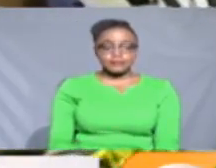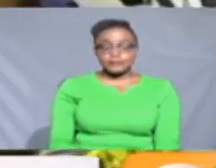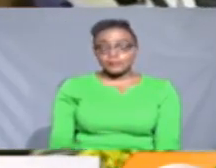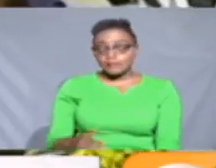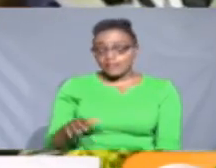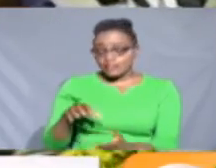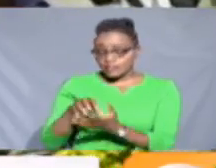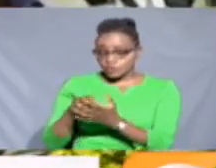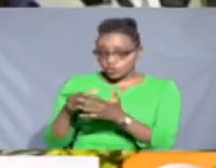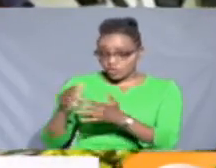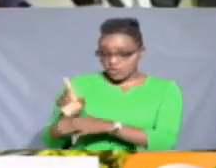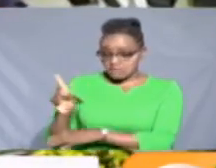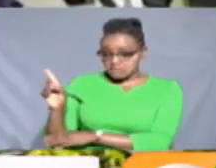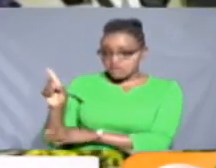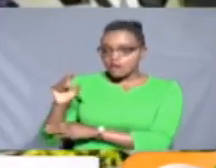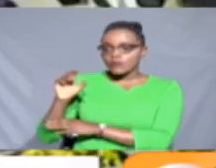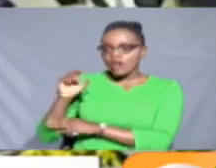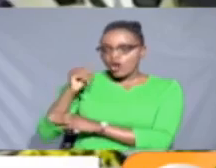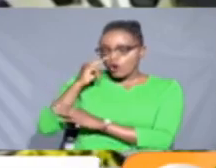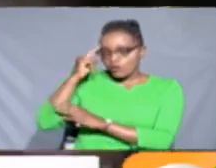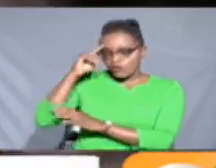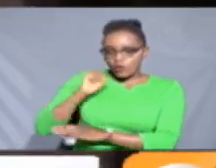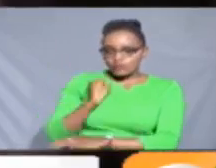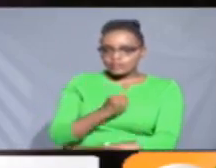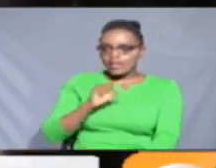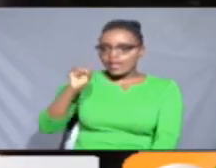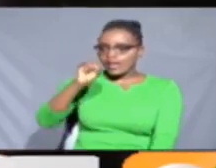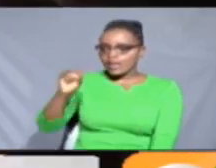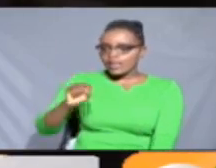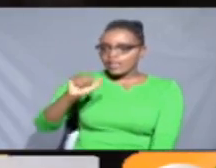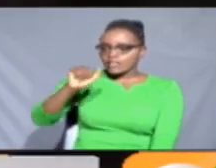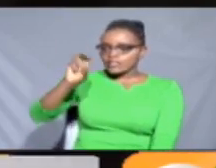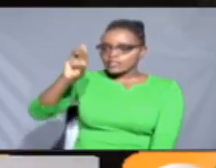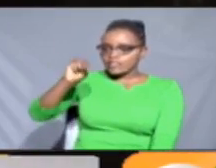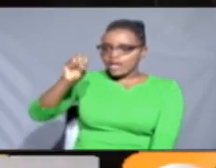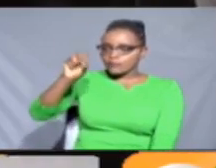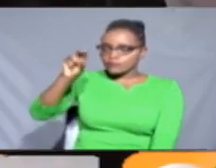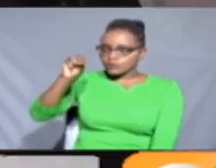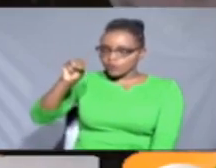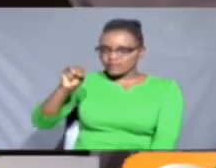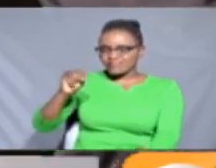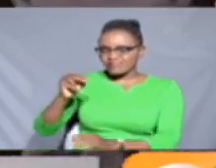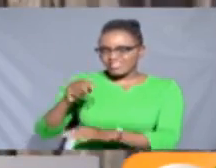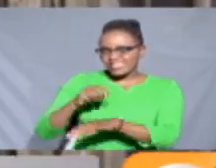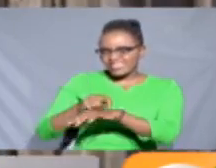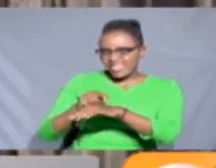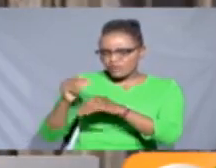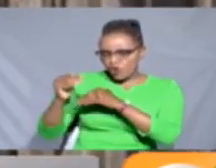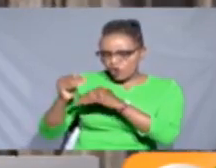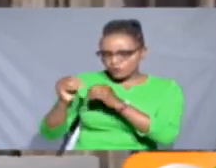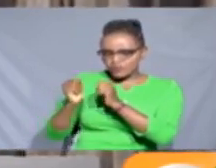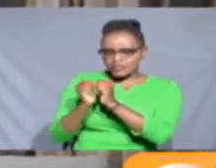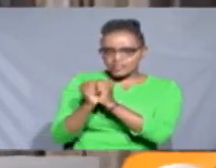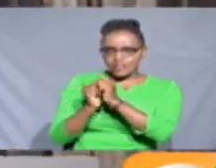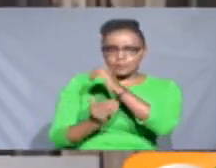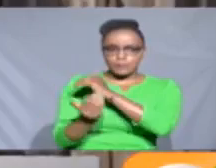Ndivyo hali ilivyokuwa nyumbani kwake Seneta wa Nandi Samson Cherargei muda mfupi kabla ya saa 4 asubuhi.